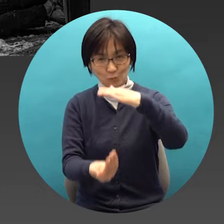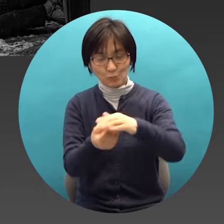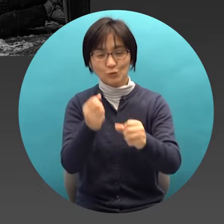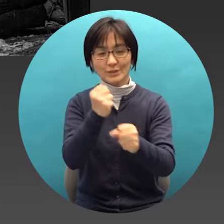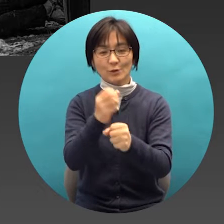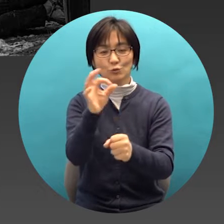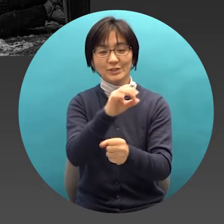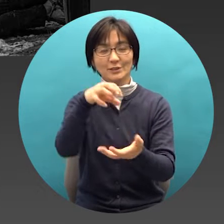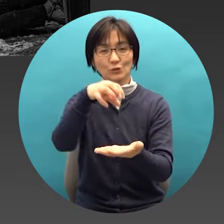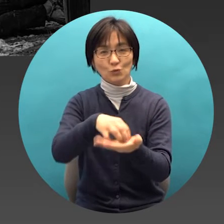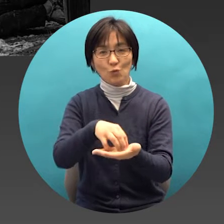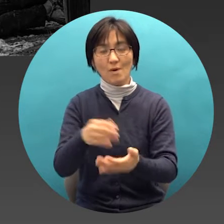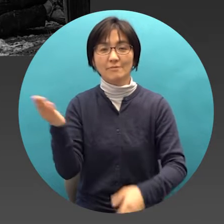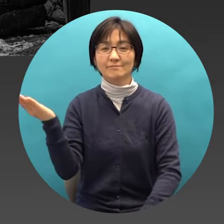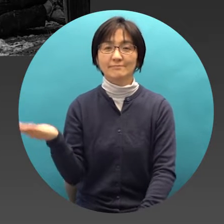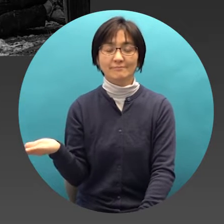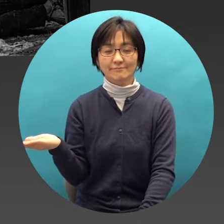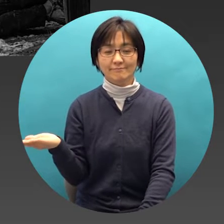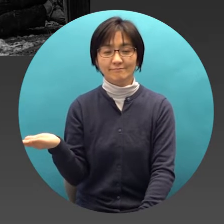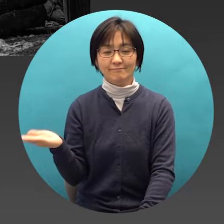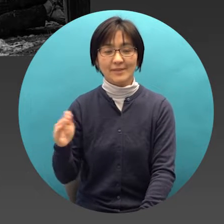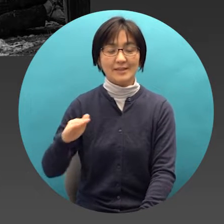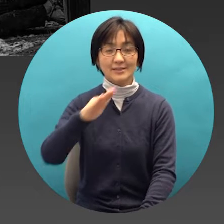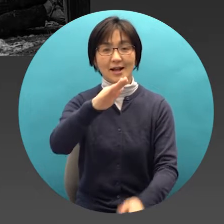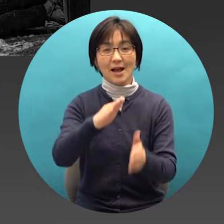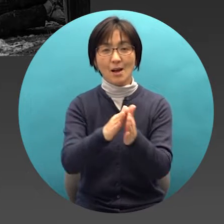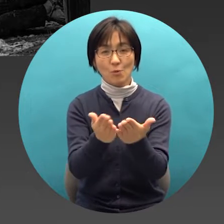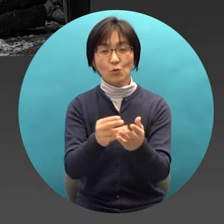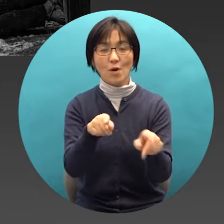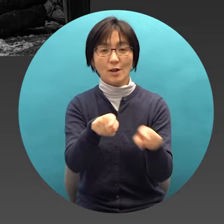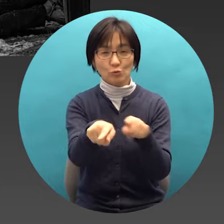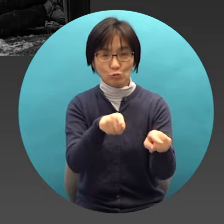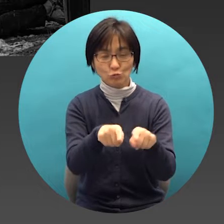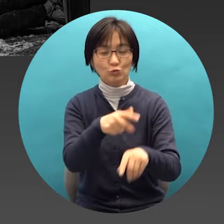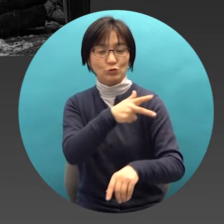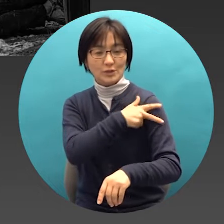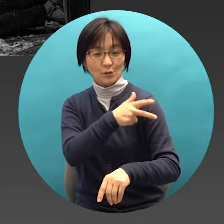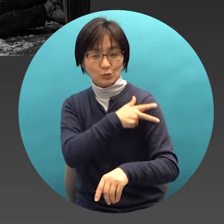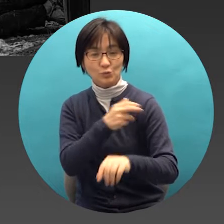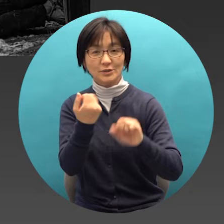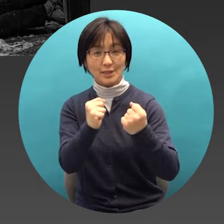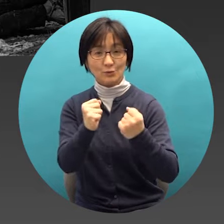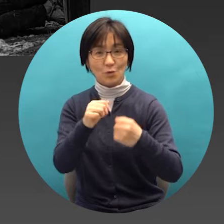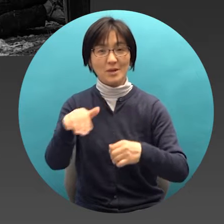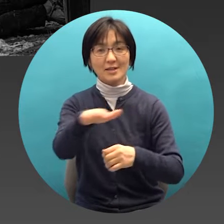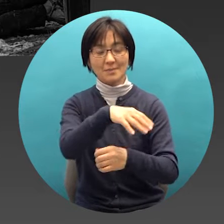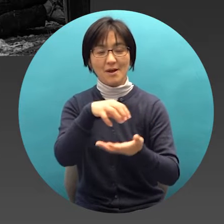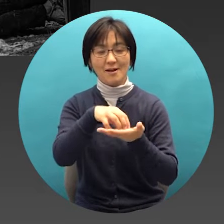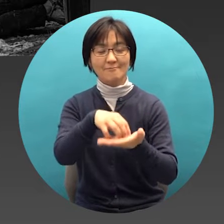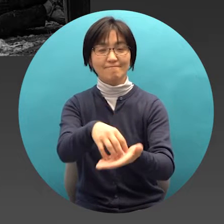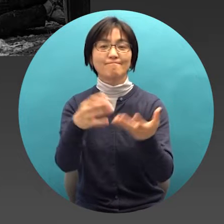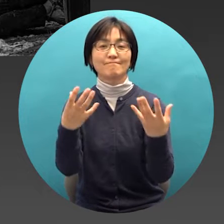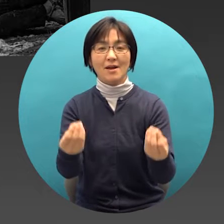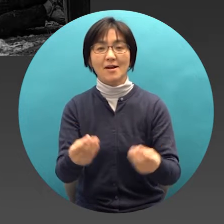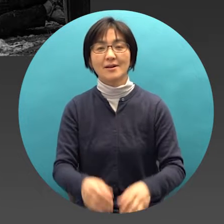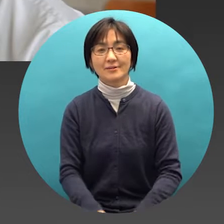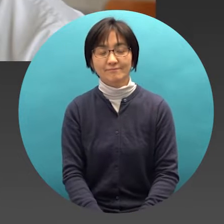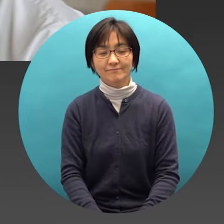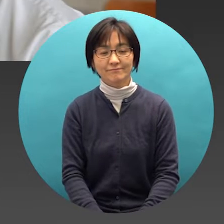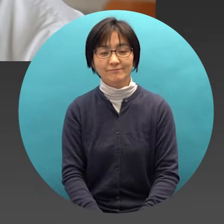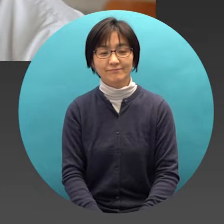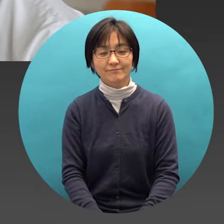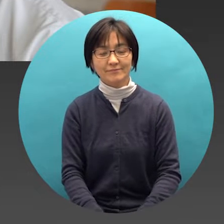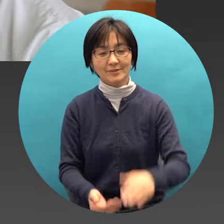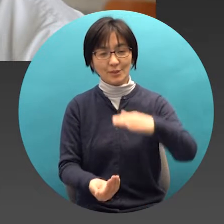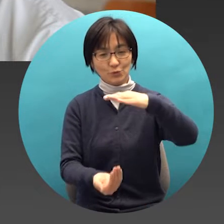賞では、世界のお菊の坂本淳二監督、スタッフ、キャスト、一同の皆様が受賞されました。また